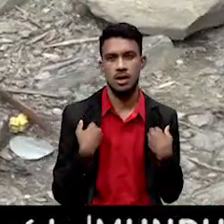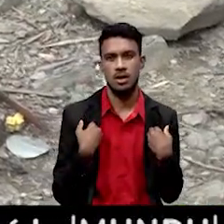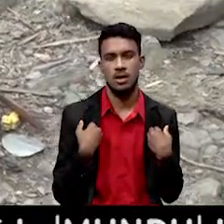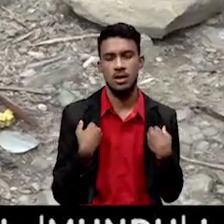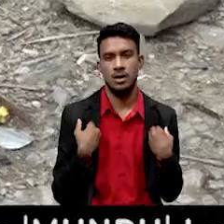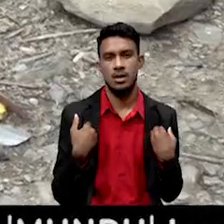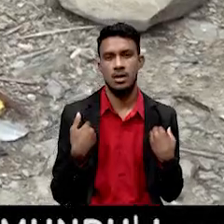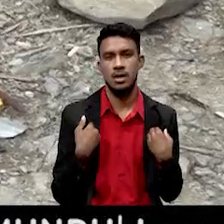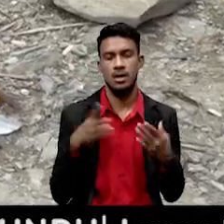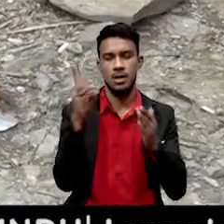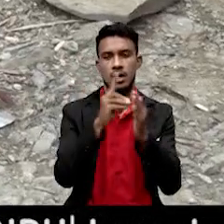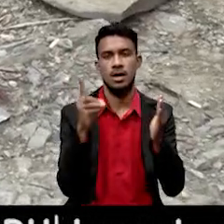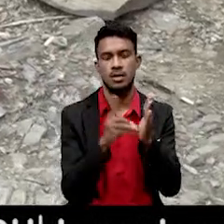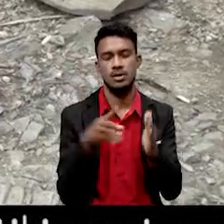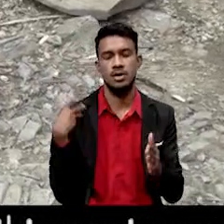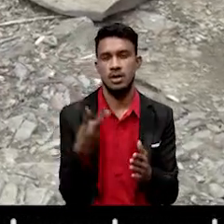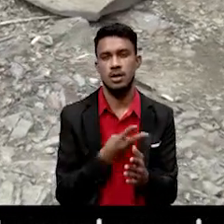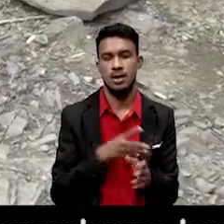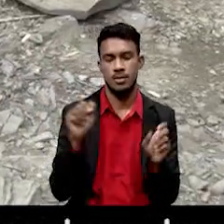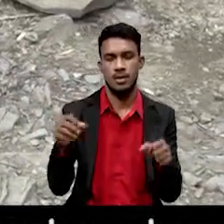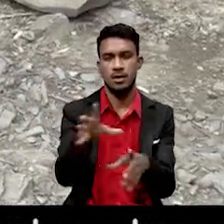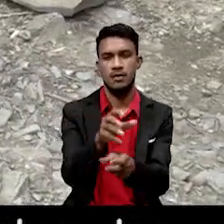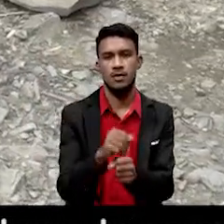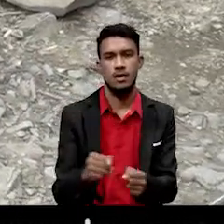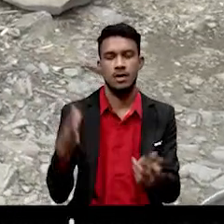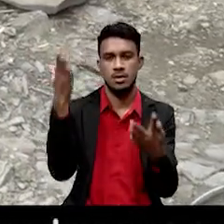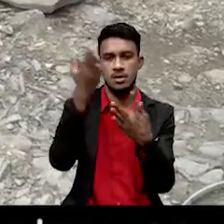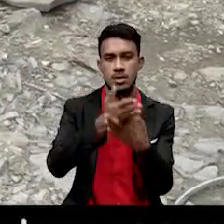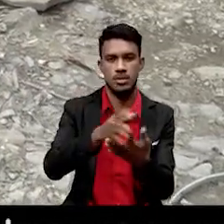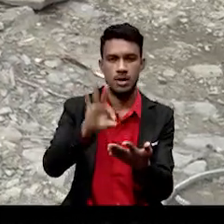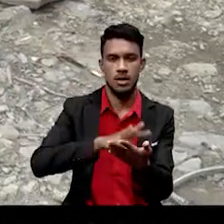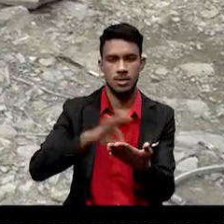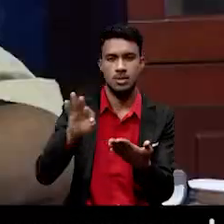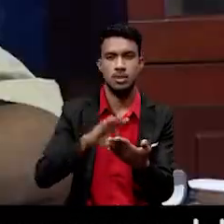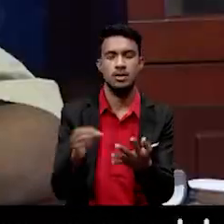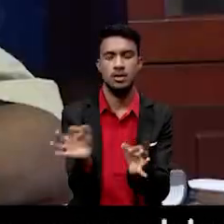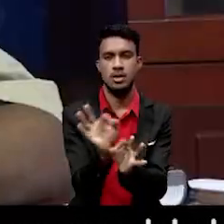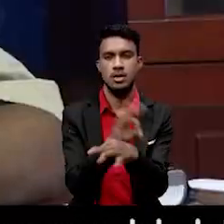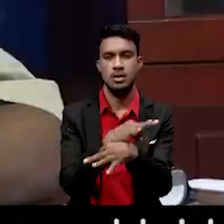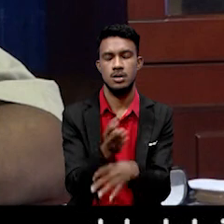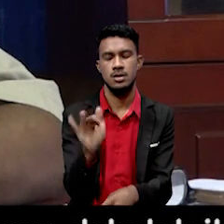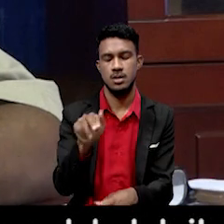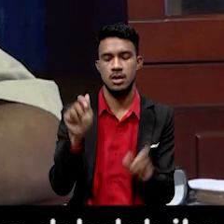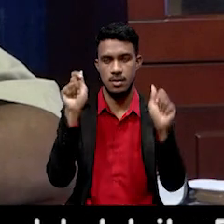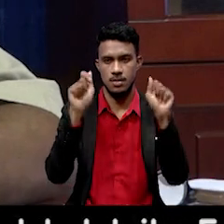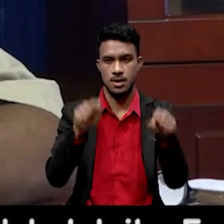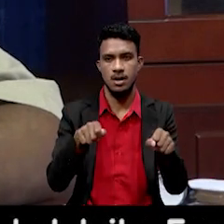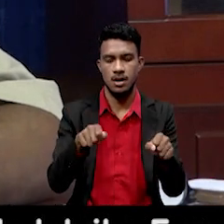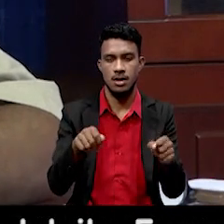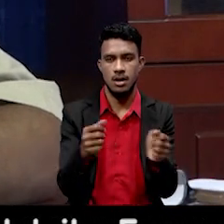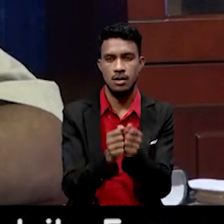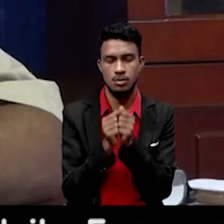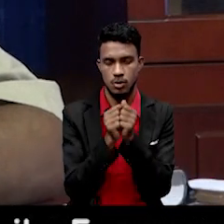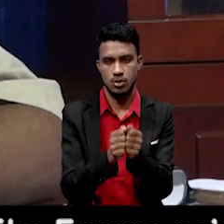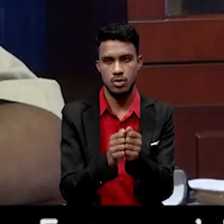dadu sirne be ma ita sebel rekolya parte bel tama bai iha lista reklamasang sira bele hamutuk sira